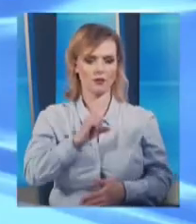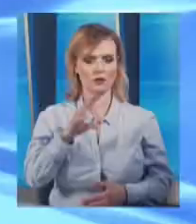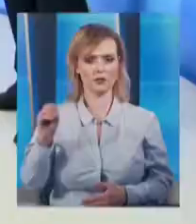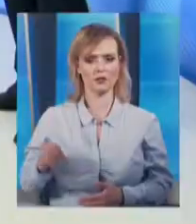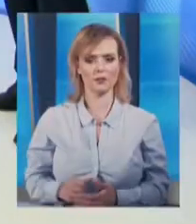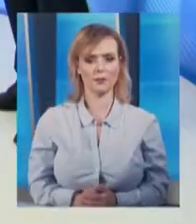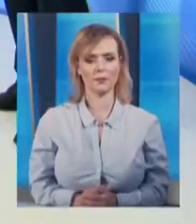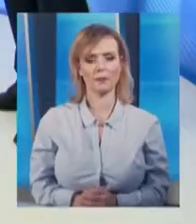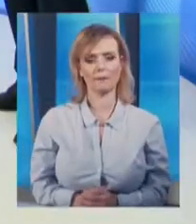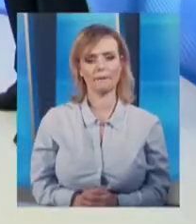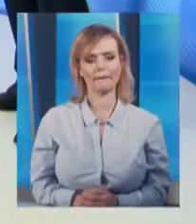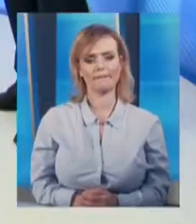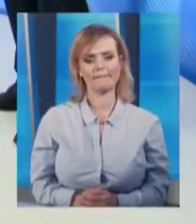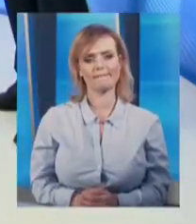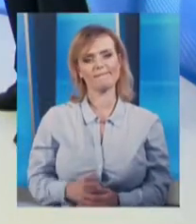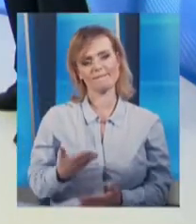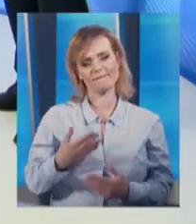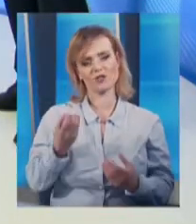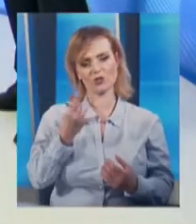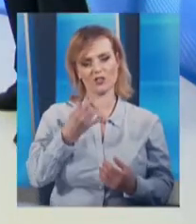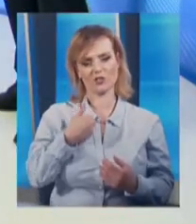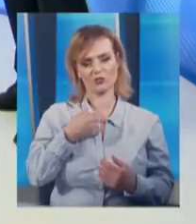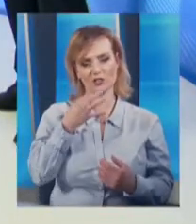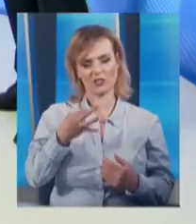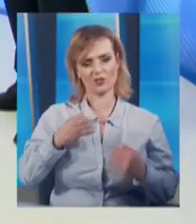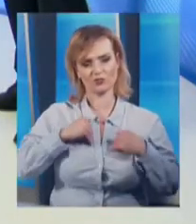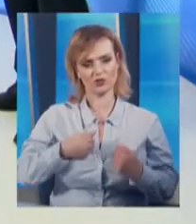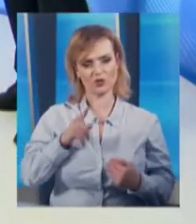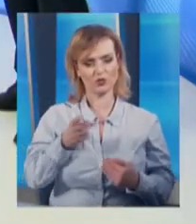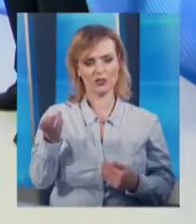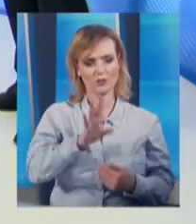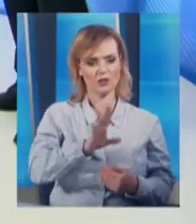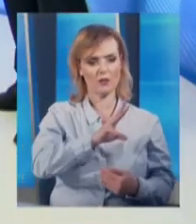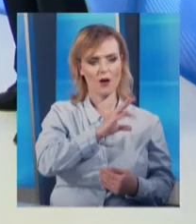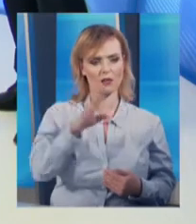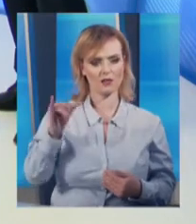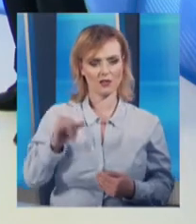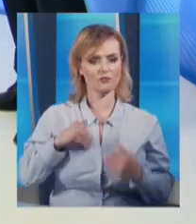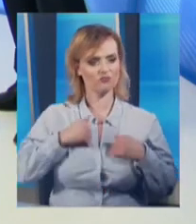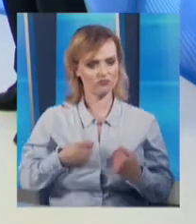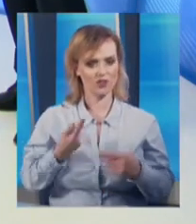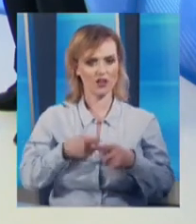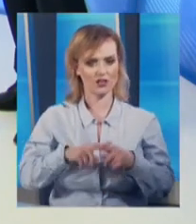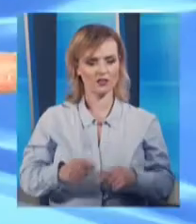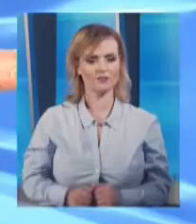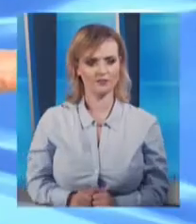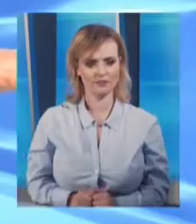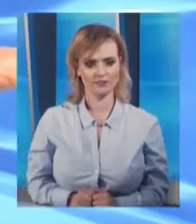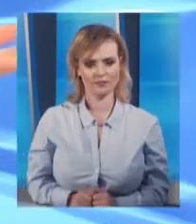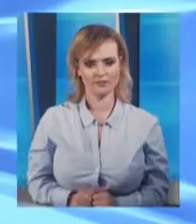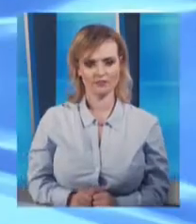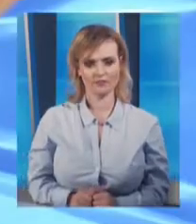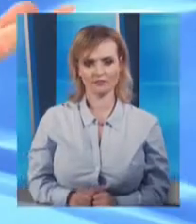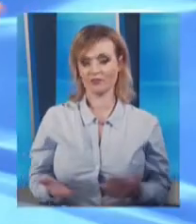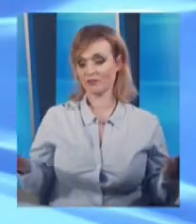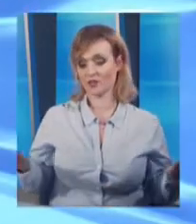prezență. Regret că n-a participat doamna Maia Sandu. Din păcate, nu mai avem nicio